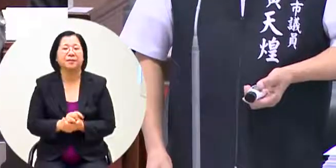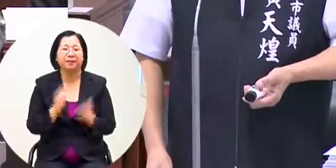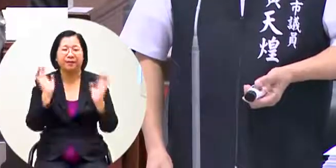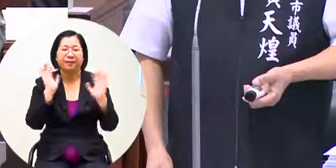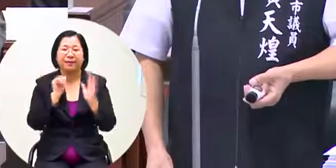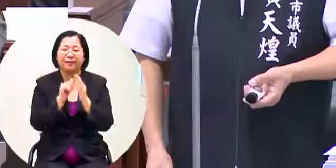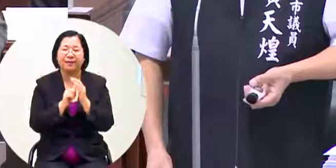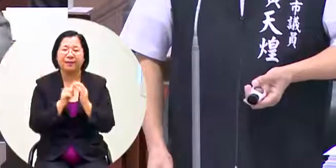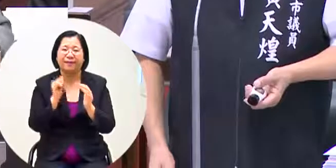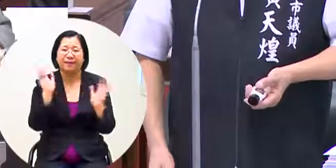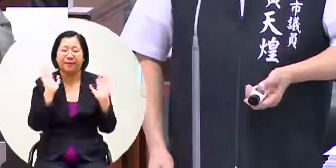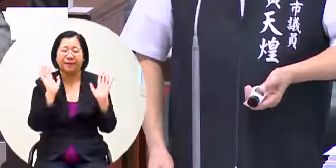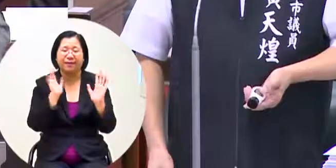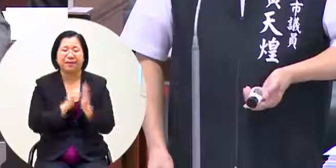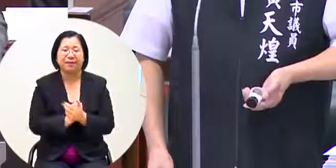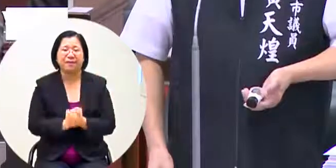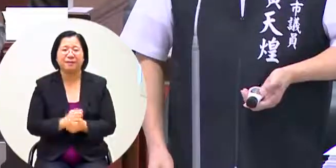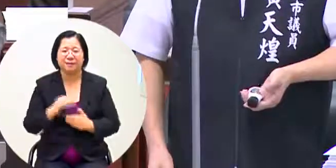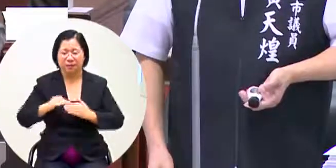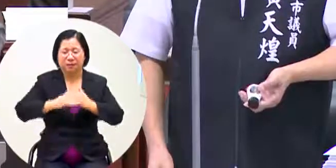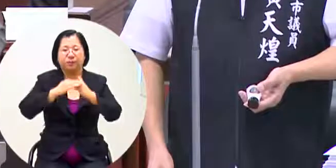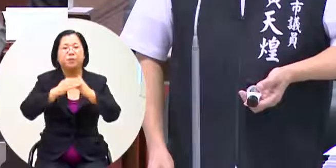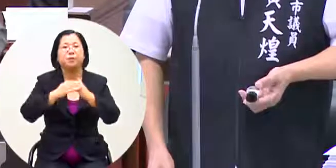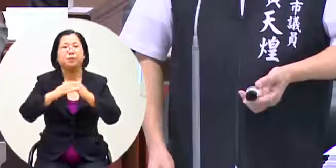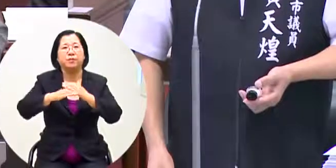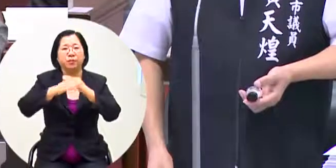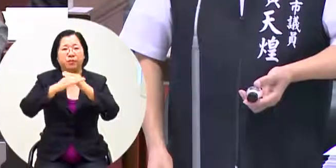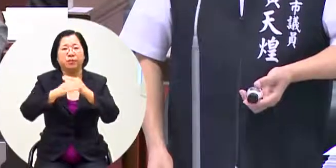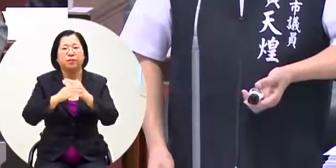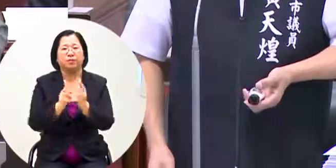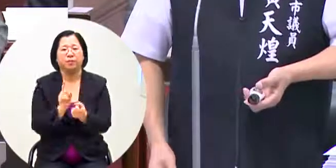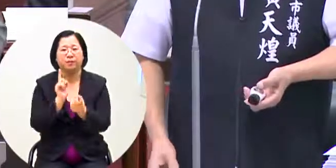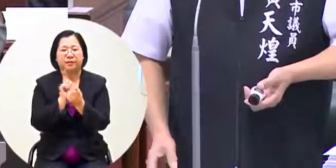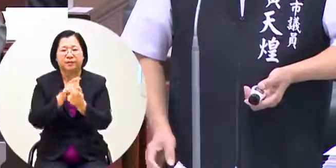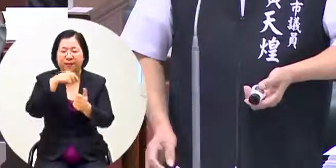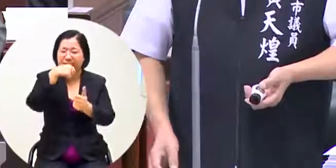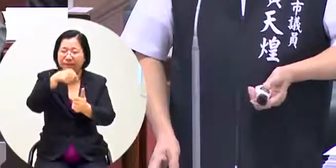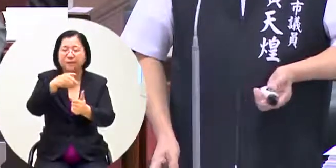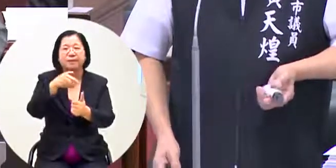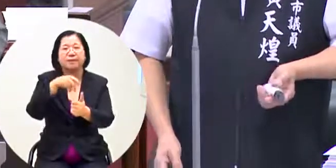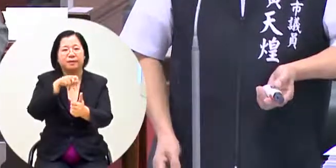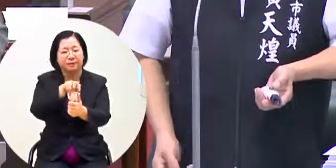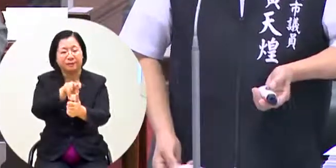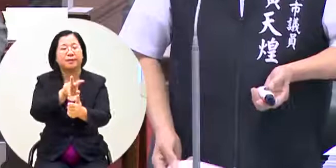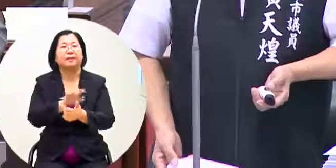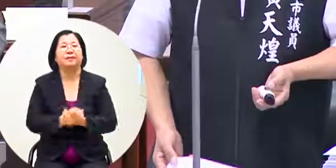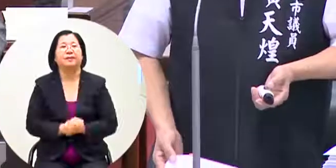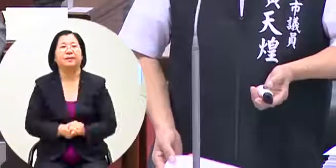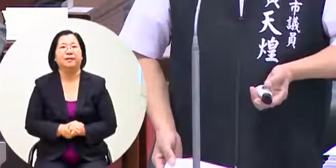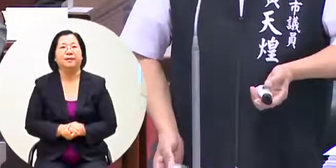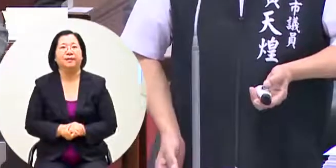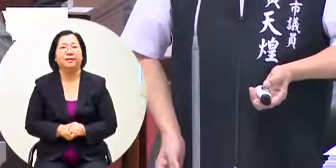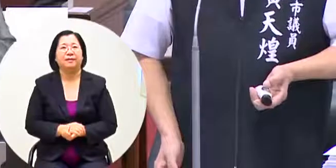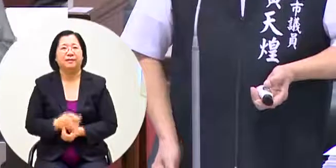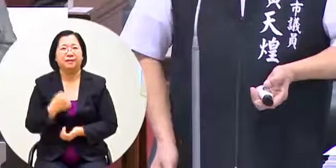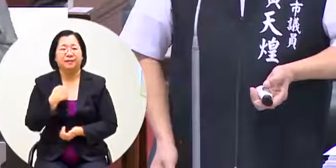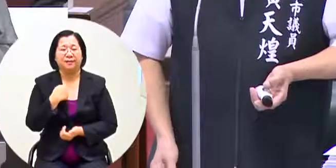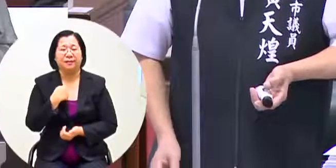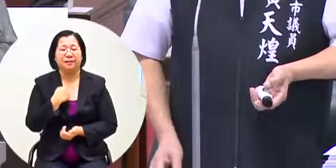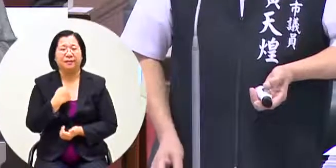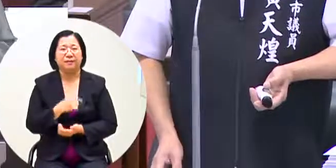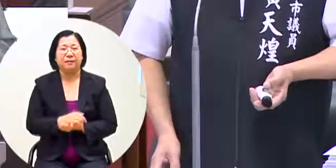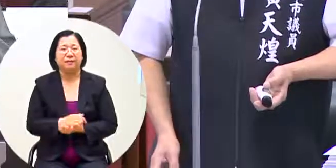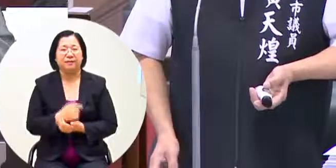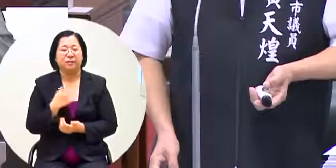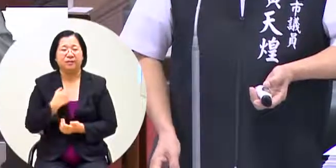平平等的一个教养这个部分，我们这边的东吴地台博讨论中。那